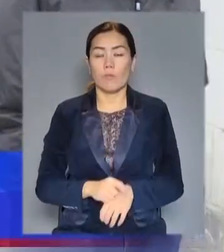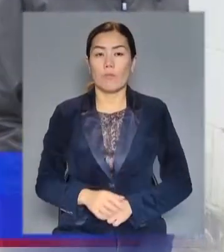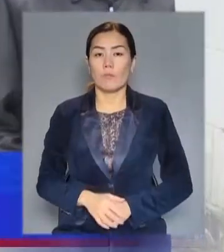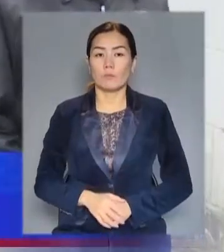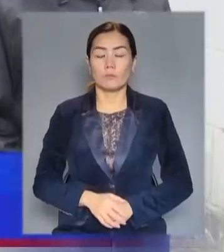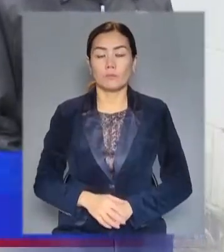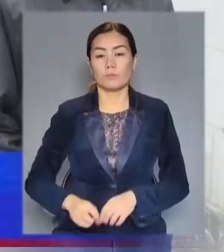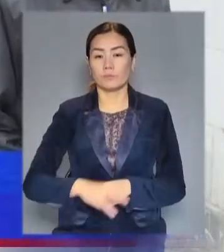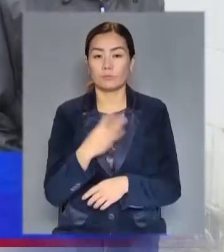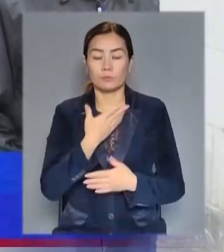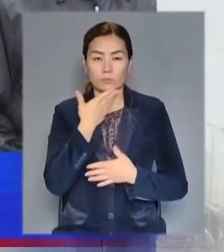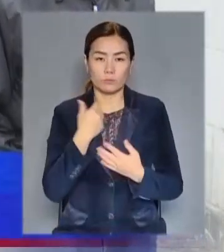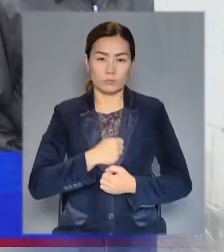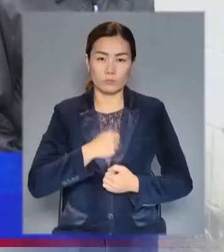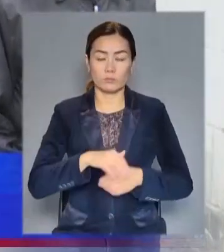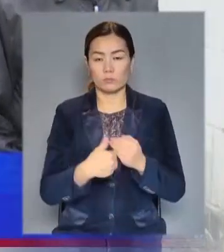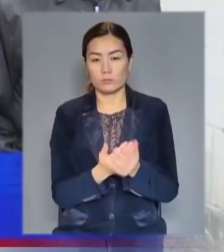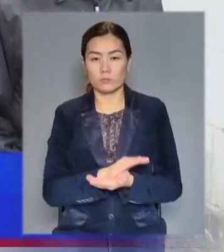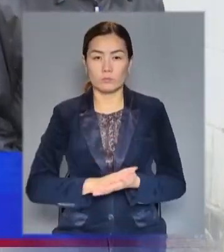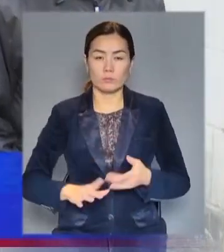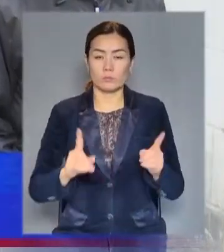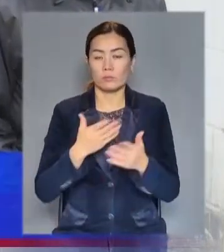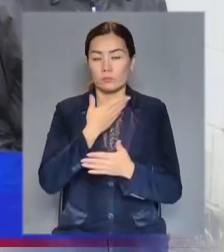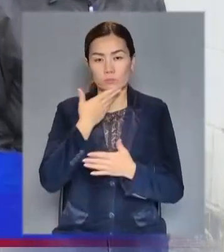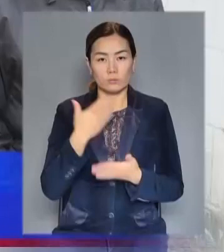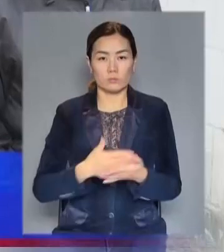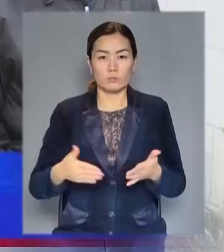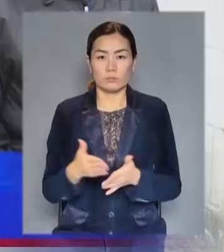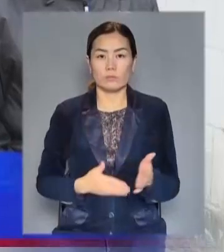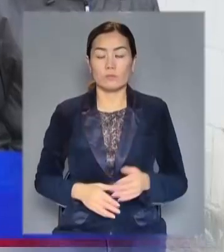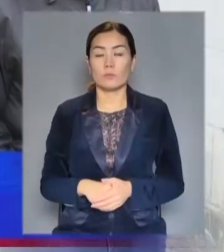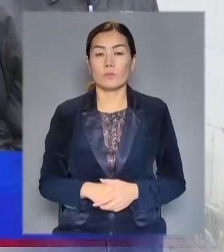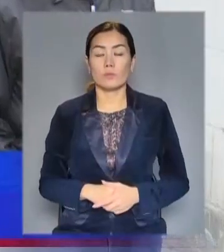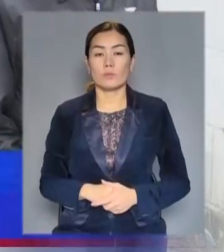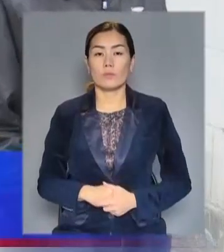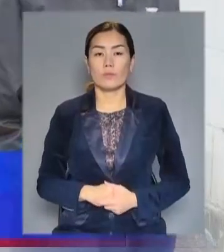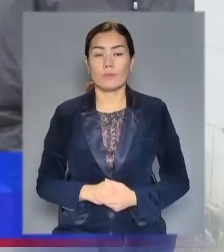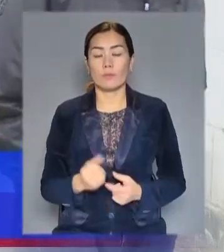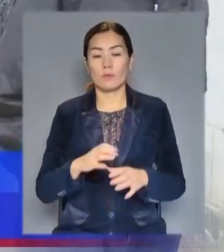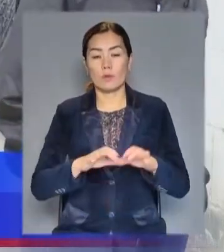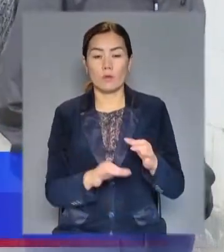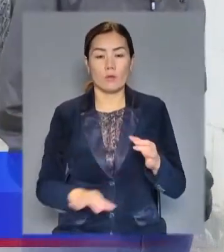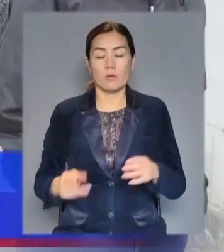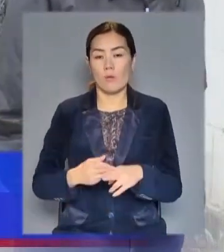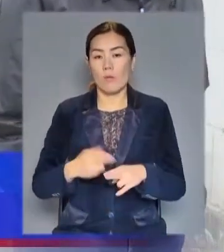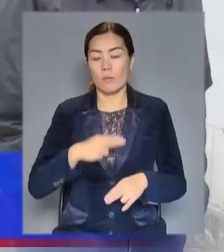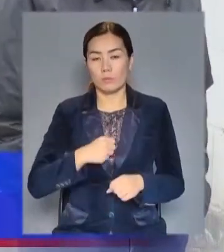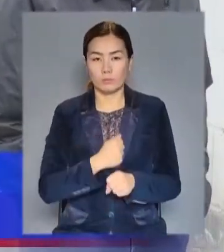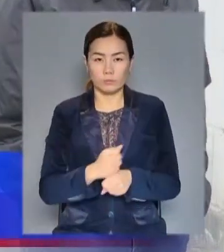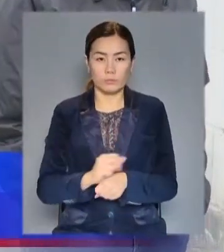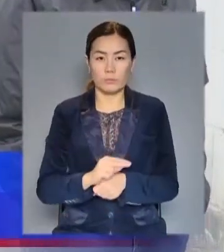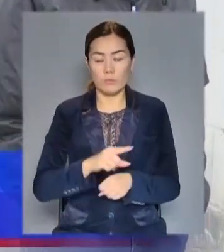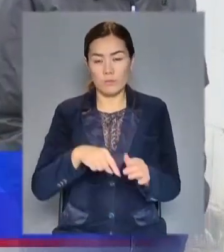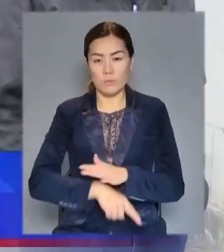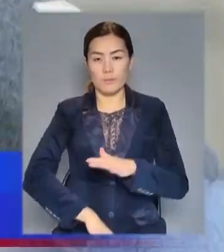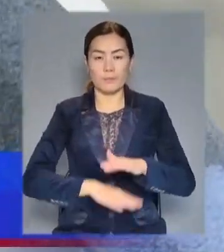Ешқандай условия, даже душ та жоқ, антисептик жоқ. Мына сантехниктер жасап отырған вообще подвалға кіреді, бес